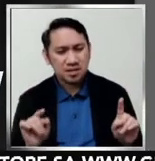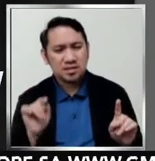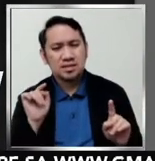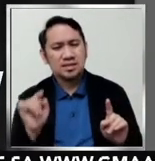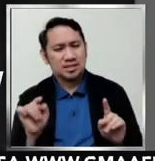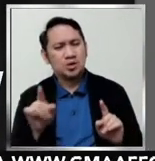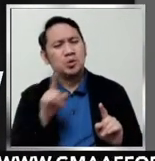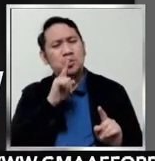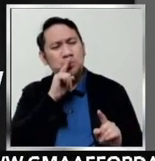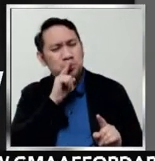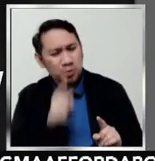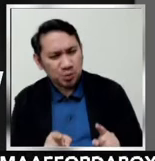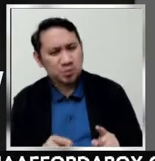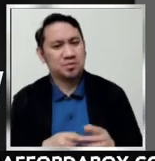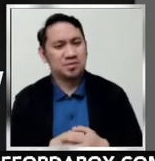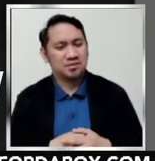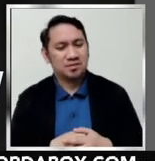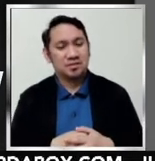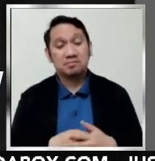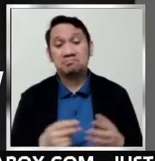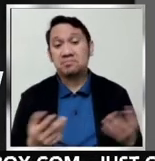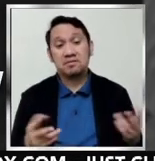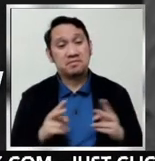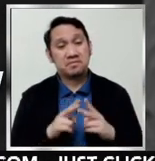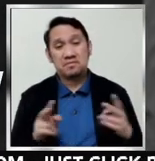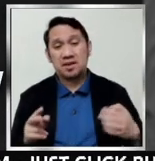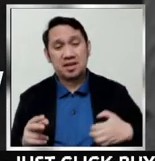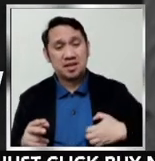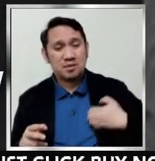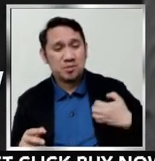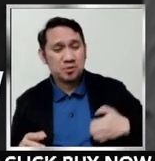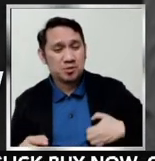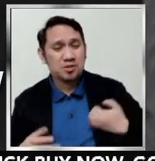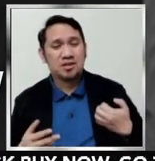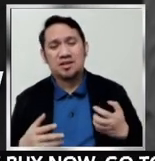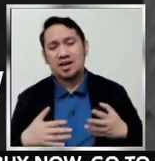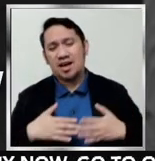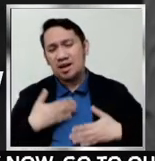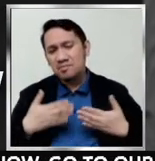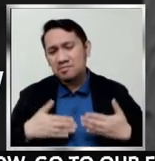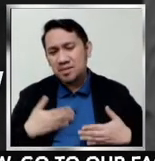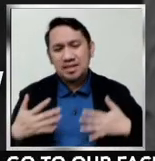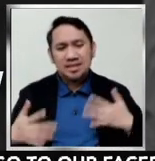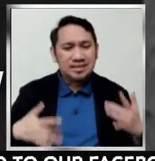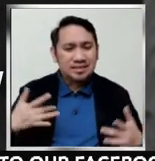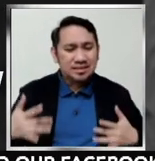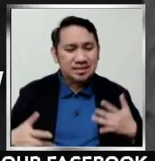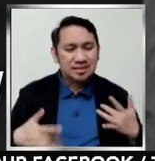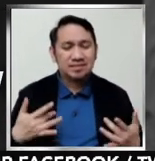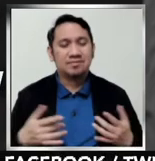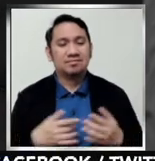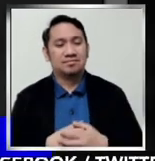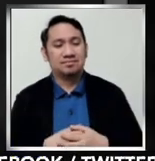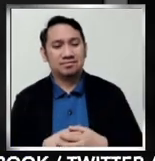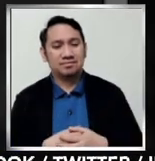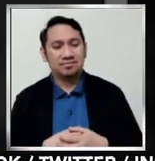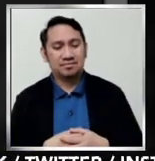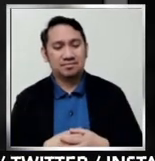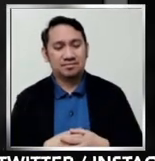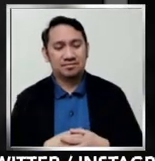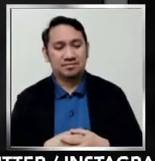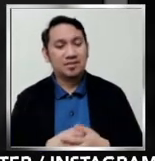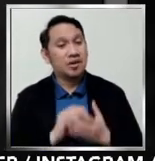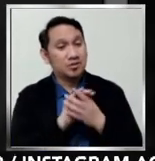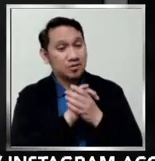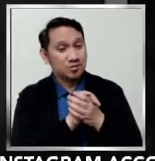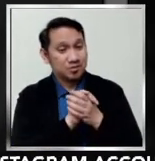thing. Naging emotional si Bea na nakaramdam daw ng joy, excitement, at love all at the same time.